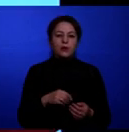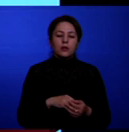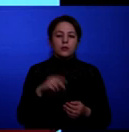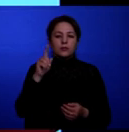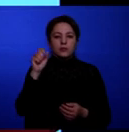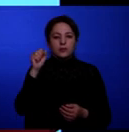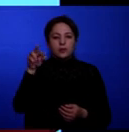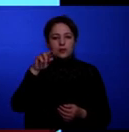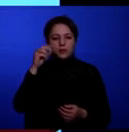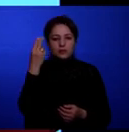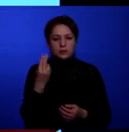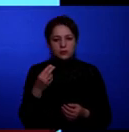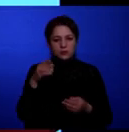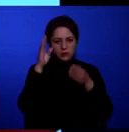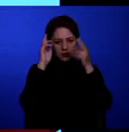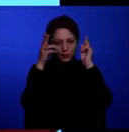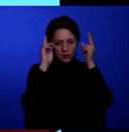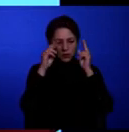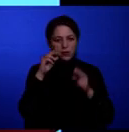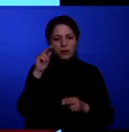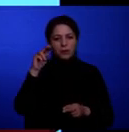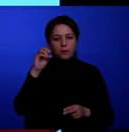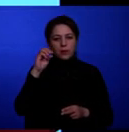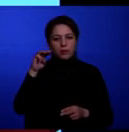заяц петух